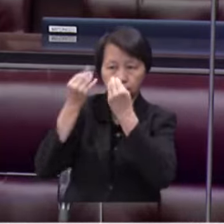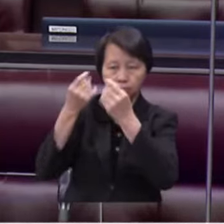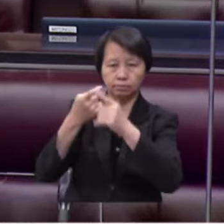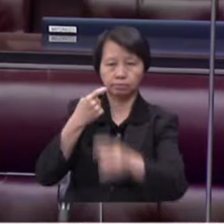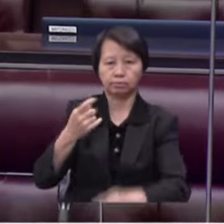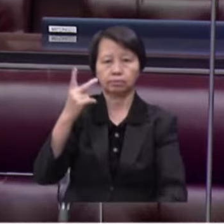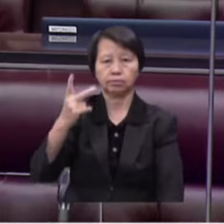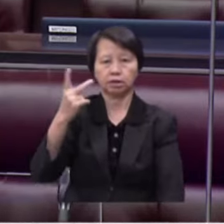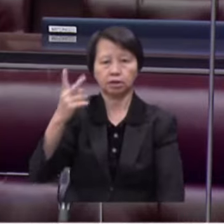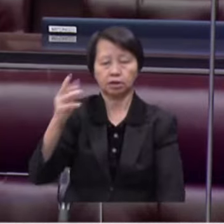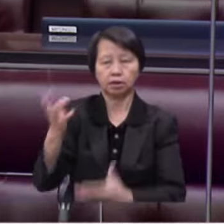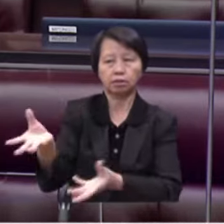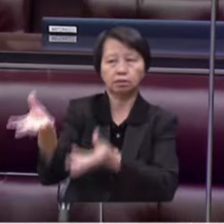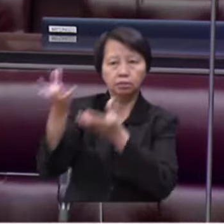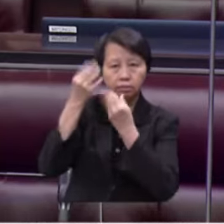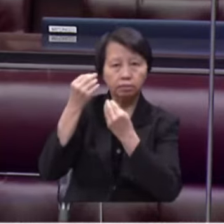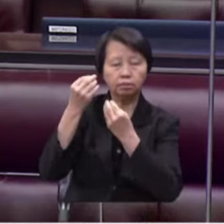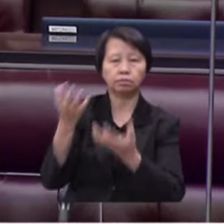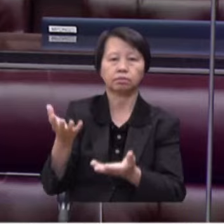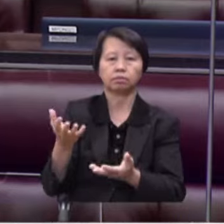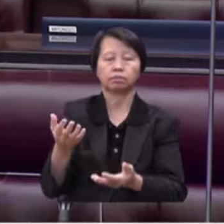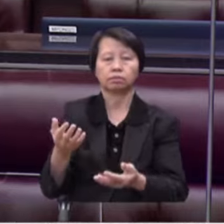kesehatan Malaysia